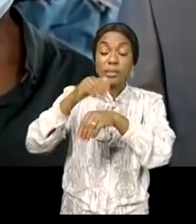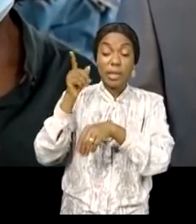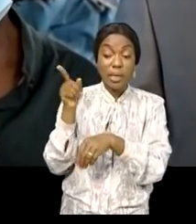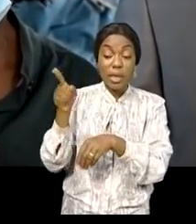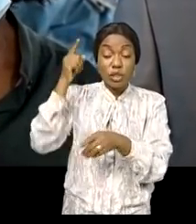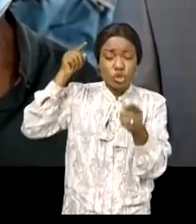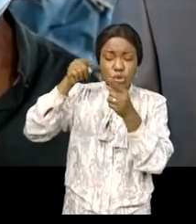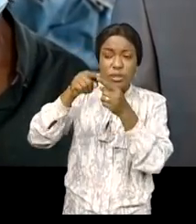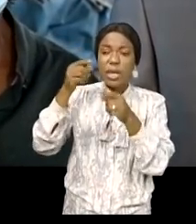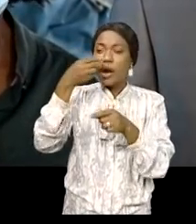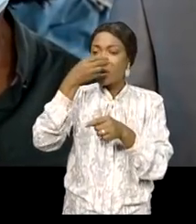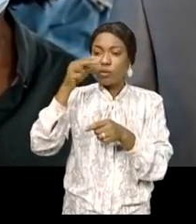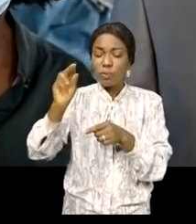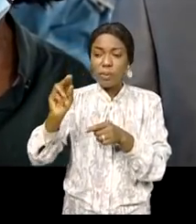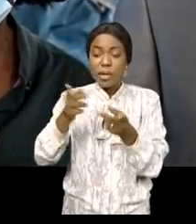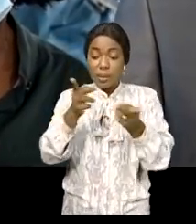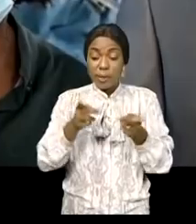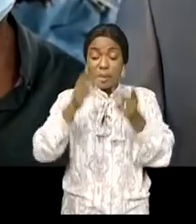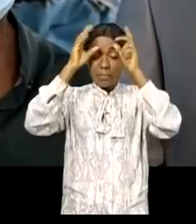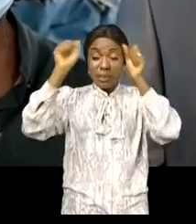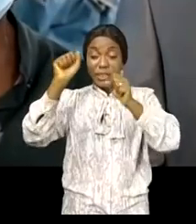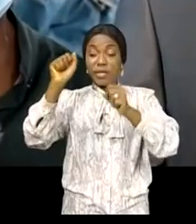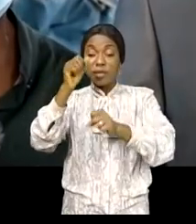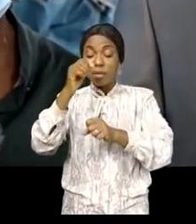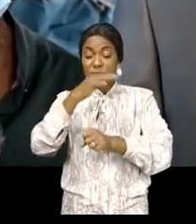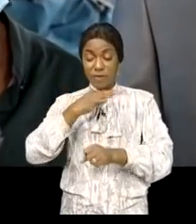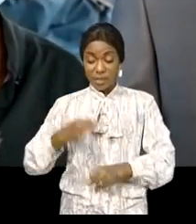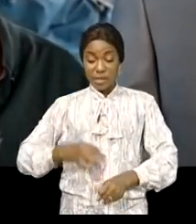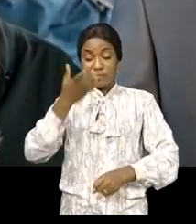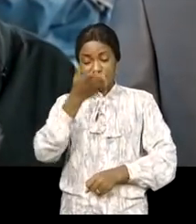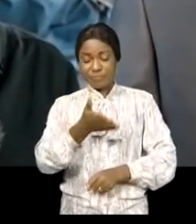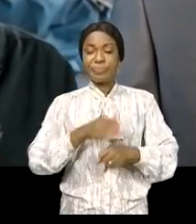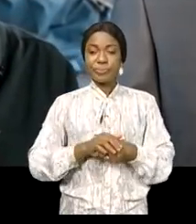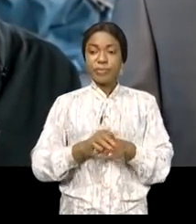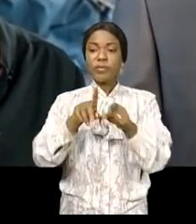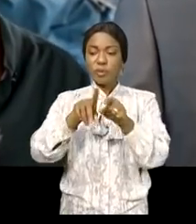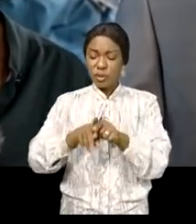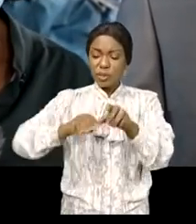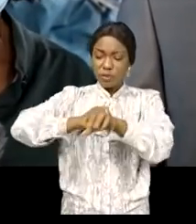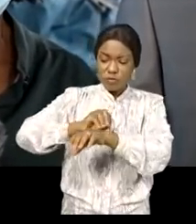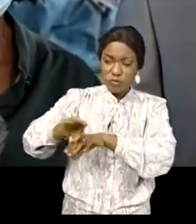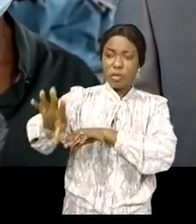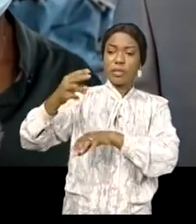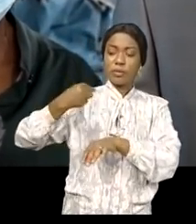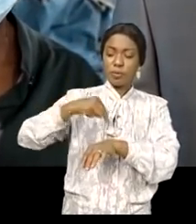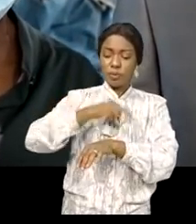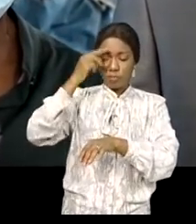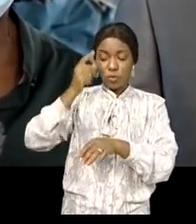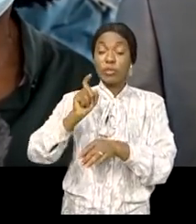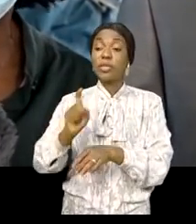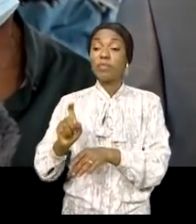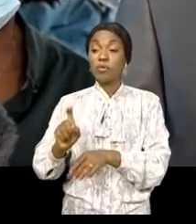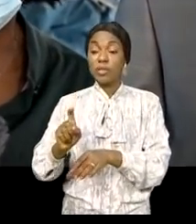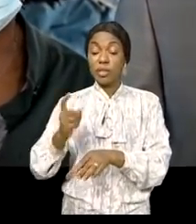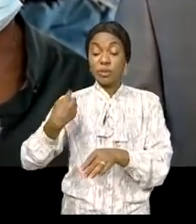la direction de Son Excellence Monsieur le Président de la République, Denis Sassou Nguesso, qui nous a mis en route pour venir témoigner de